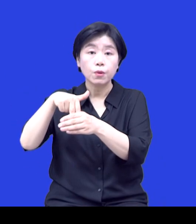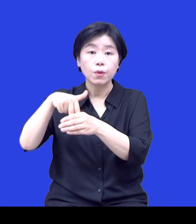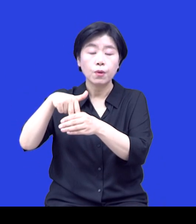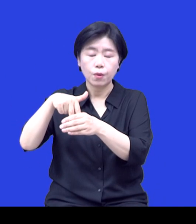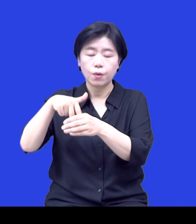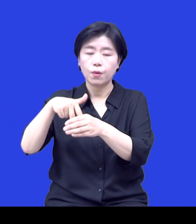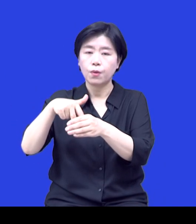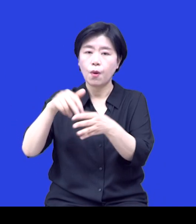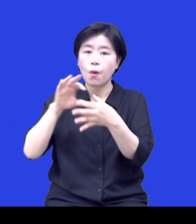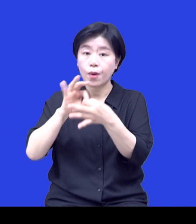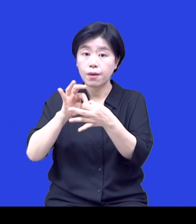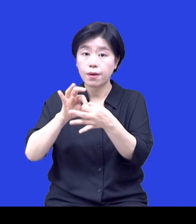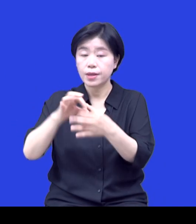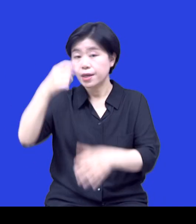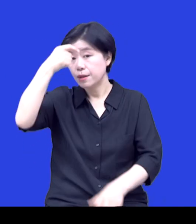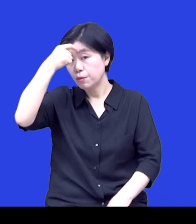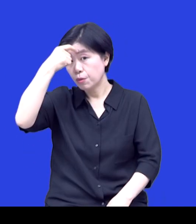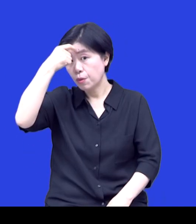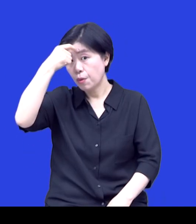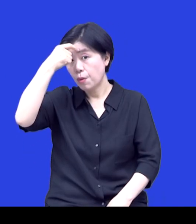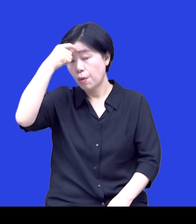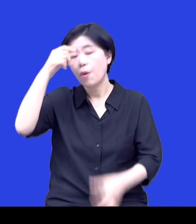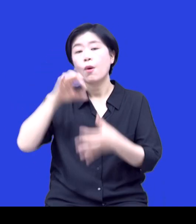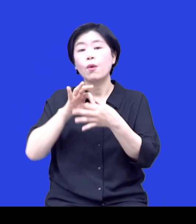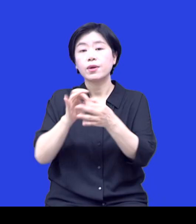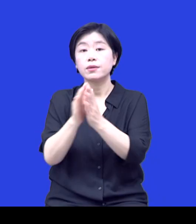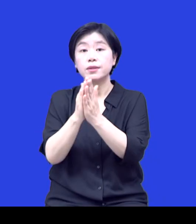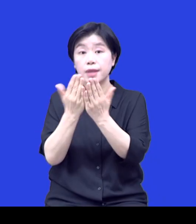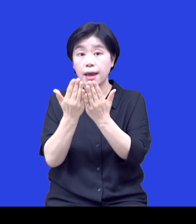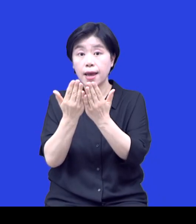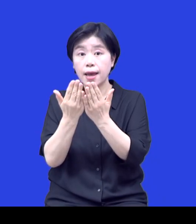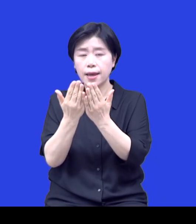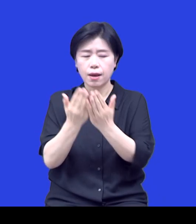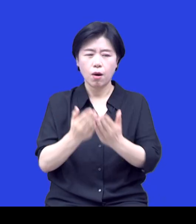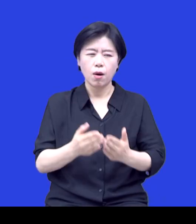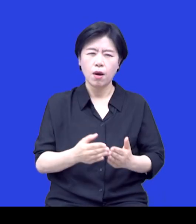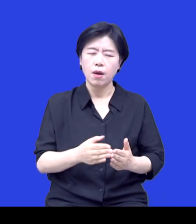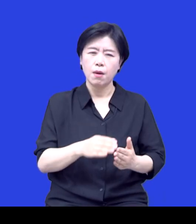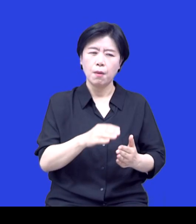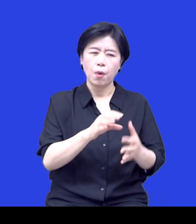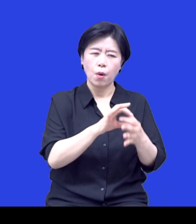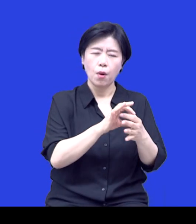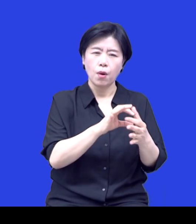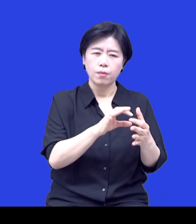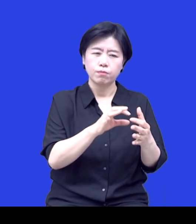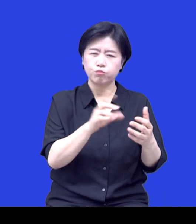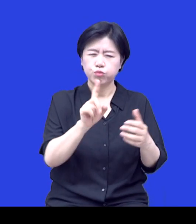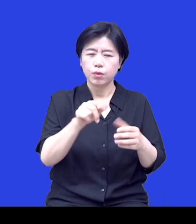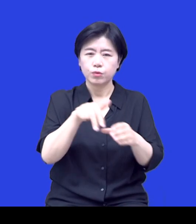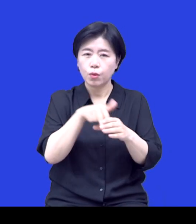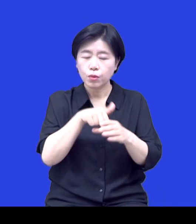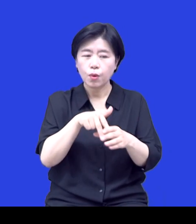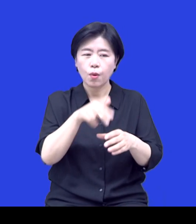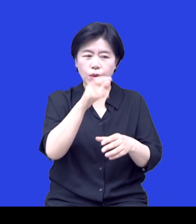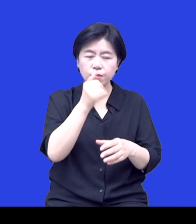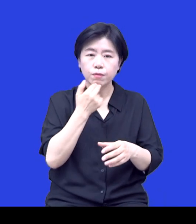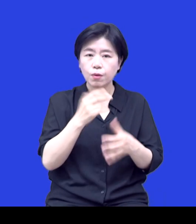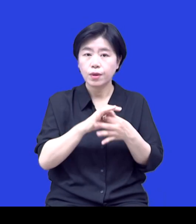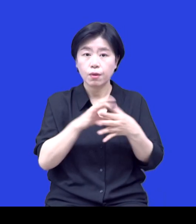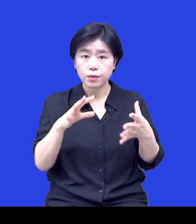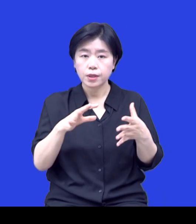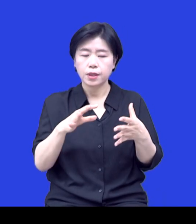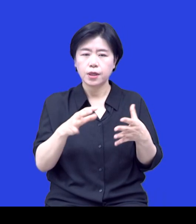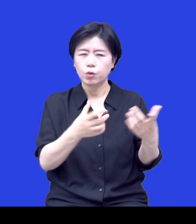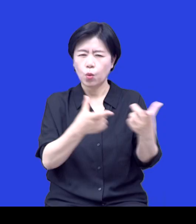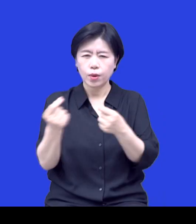책도 경쟁력이 있다. 제가 그리고 이제 조선일보에서 CEO들을 위한 리더십 칼럼을